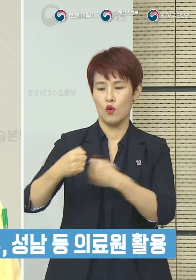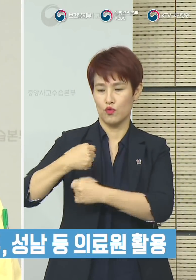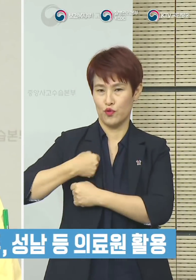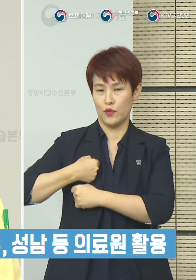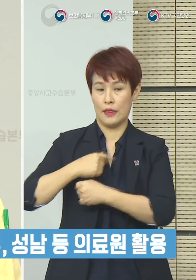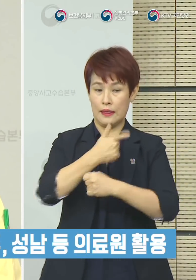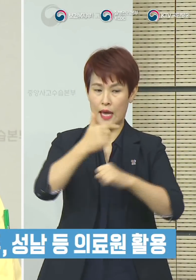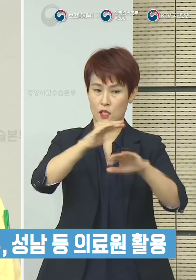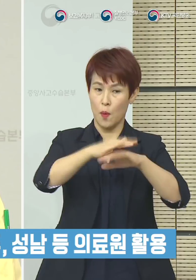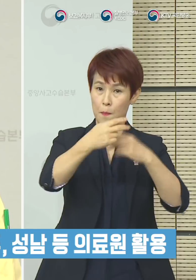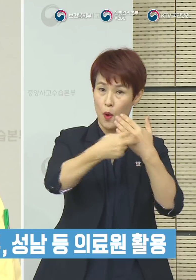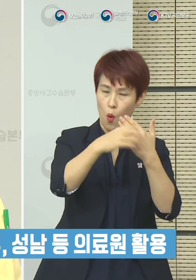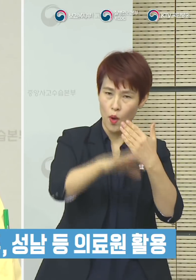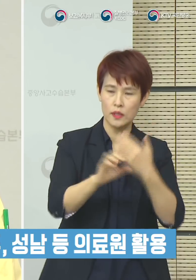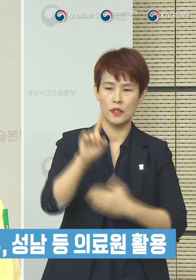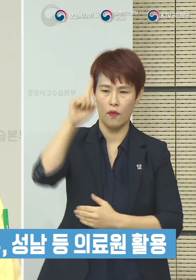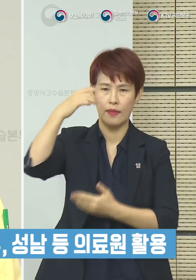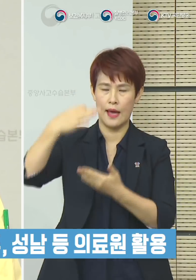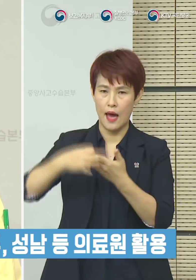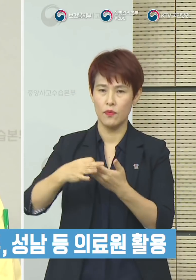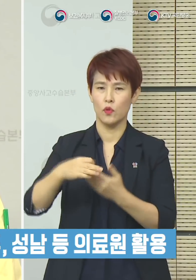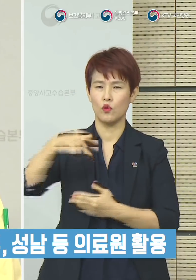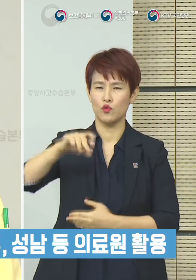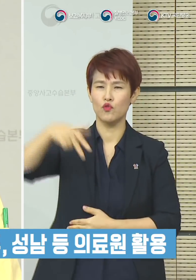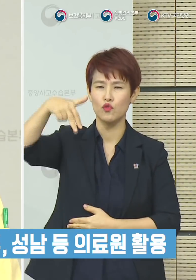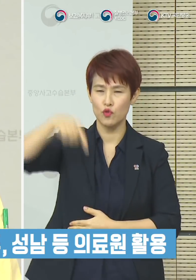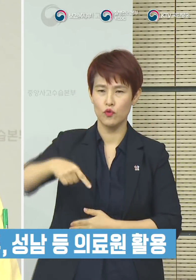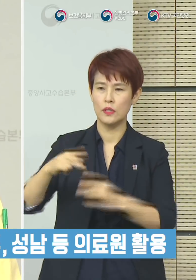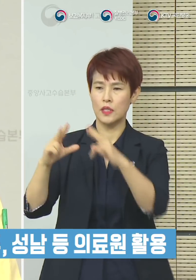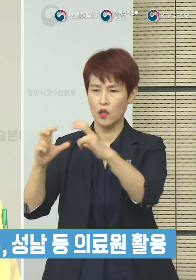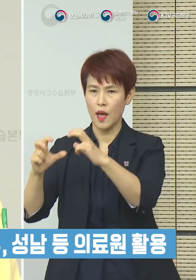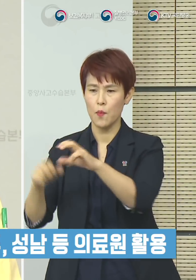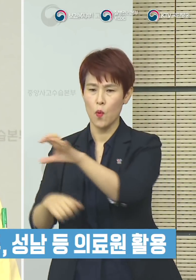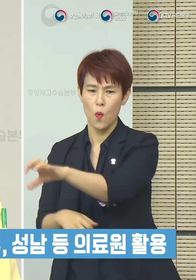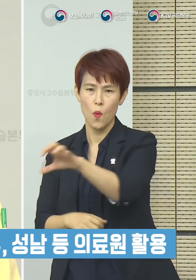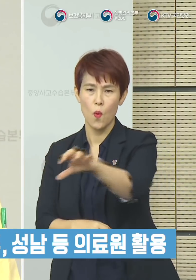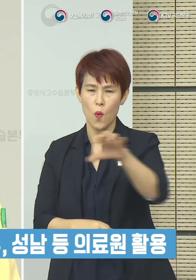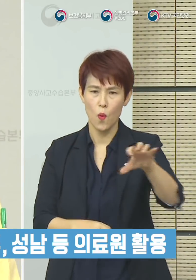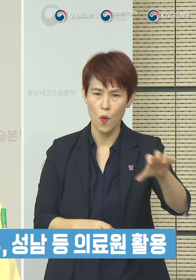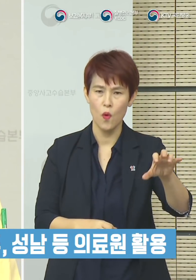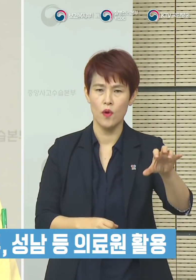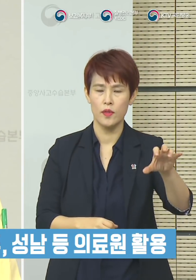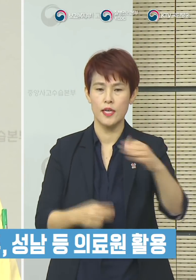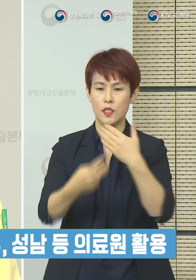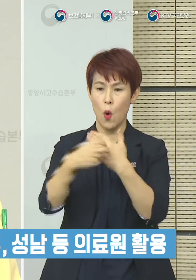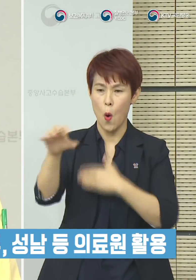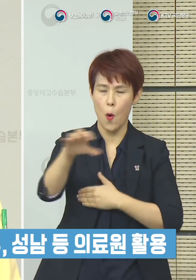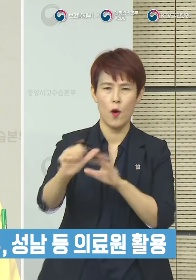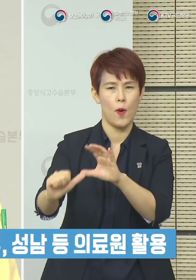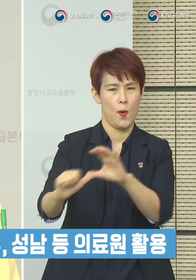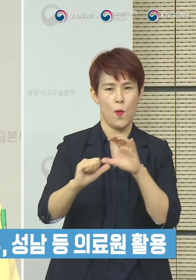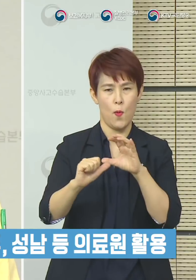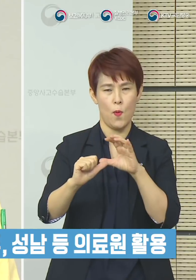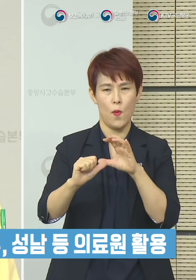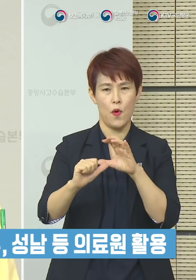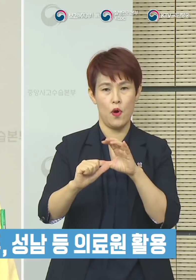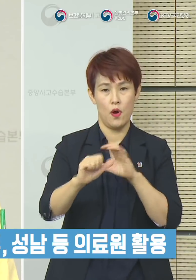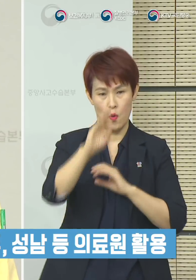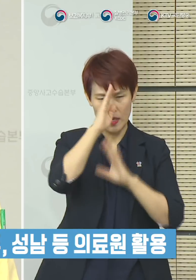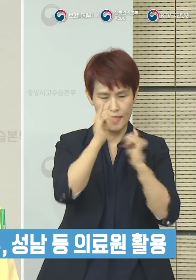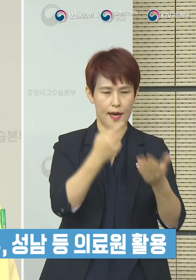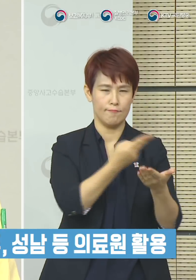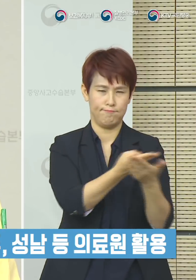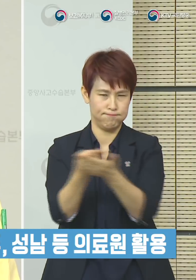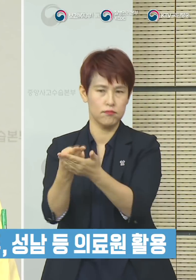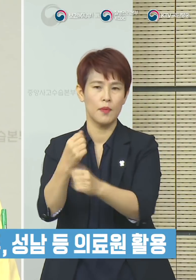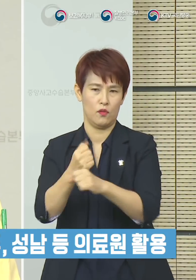국군대전병원, 천안, 충주, 청주, 성남 등 의료원 등도 활용하여 환자를 입원하게 할